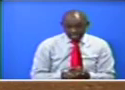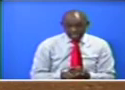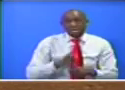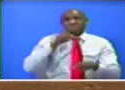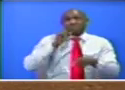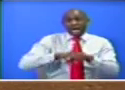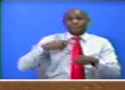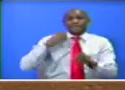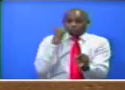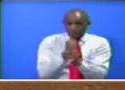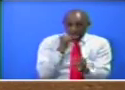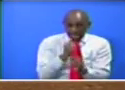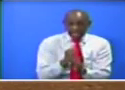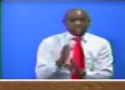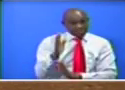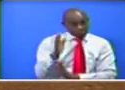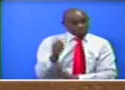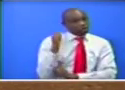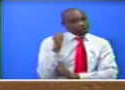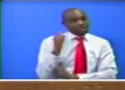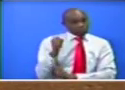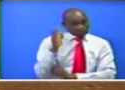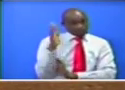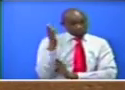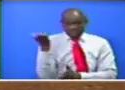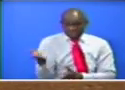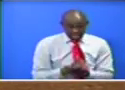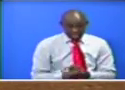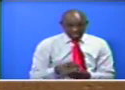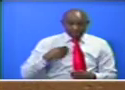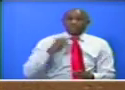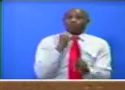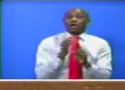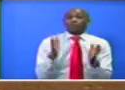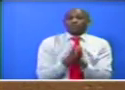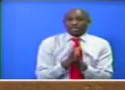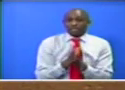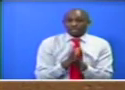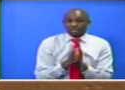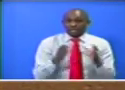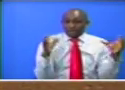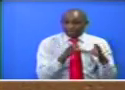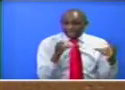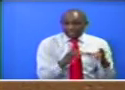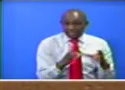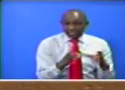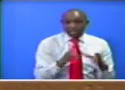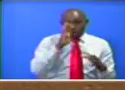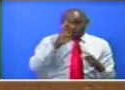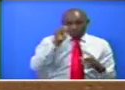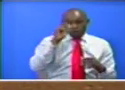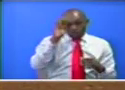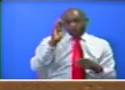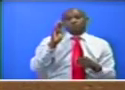nikiwa nikifanya kazi ya security. Nikuwa nafanya nilijiunga na kampuni ya Bob Morgan